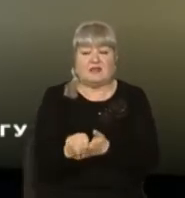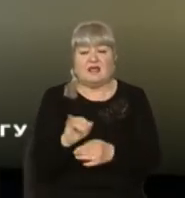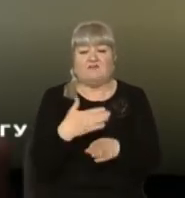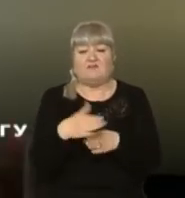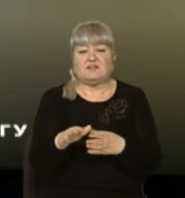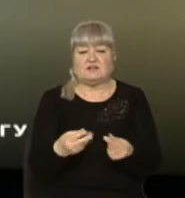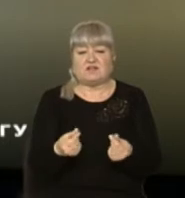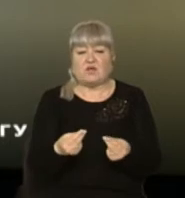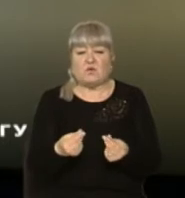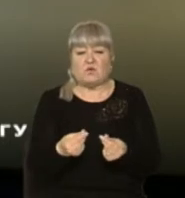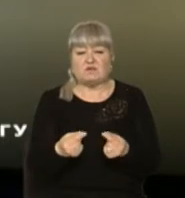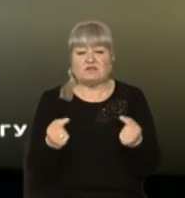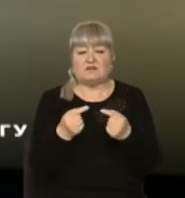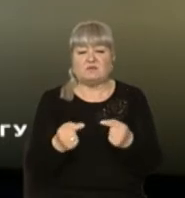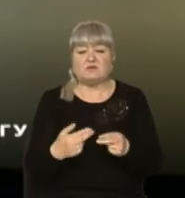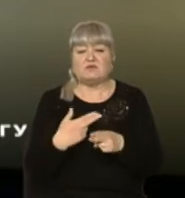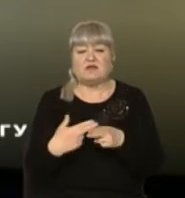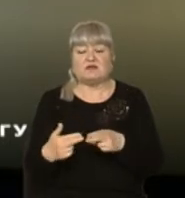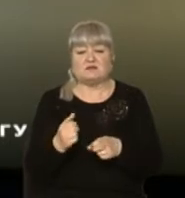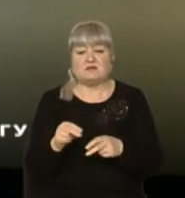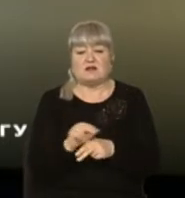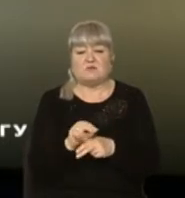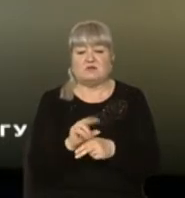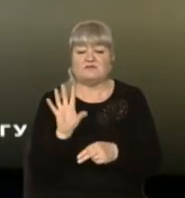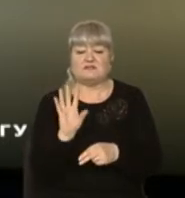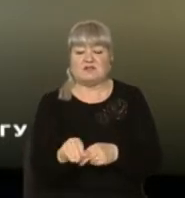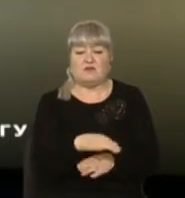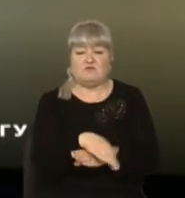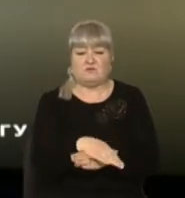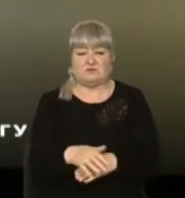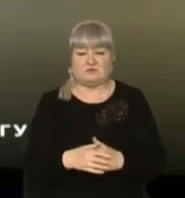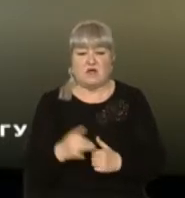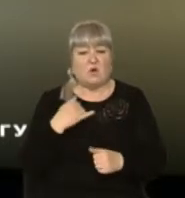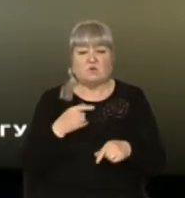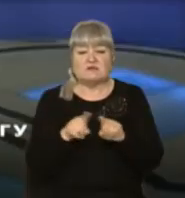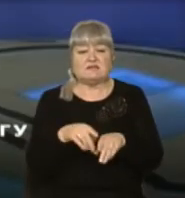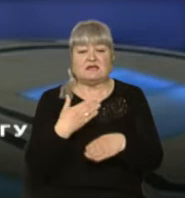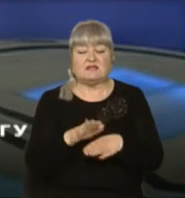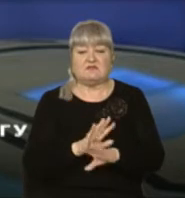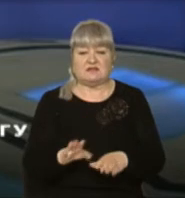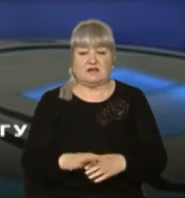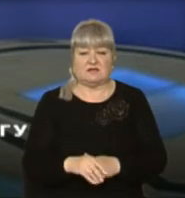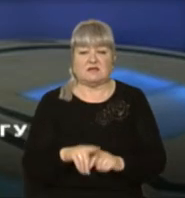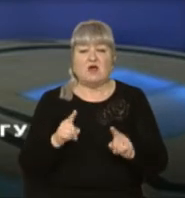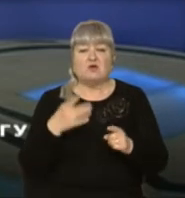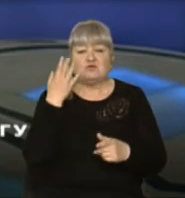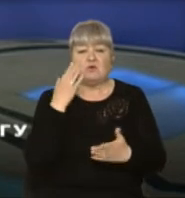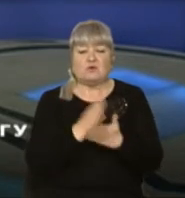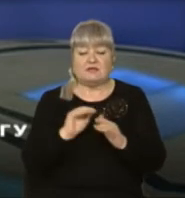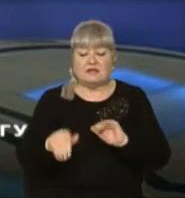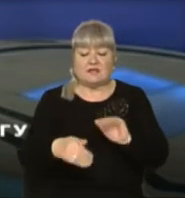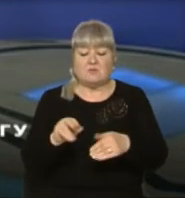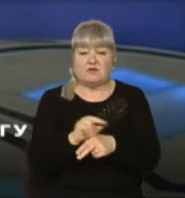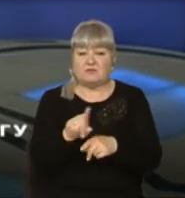кошти на відповідний якісний ремонт цілої вулиці. В нас таке не виділяється. Чому, коли відбувається ямковий ремонт, який вам